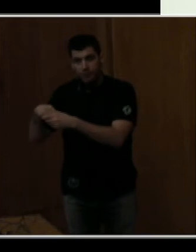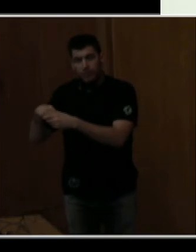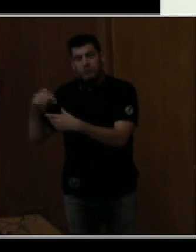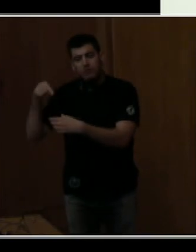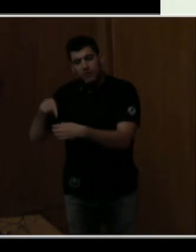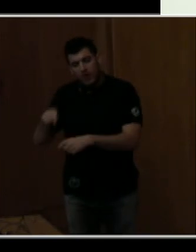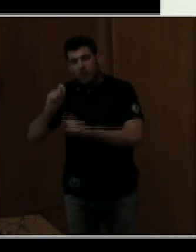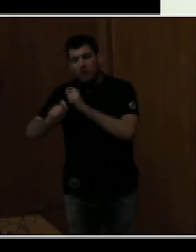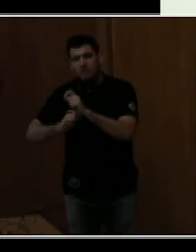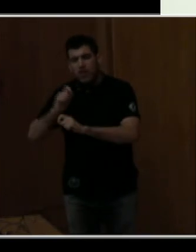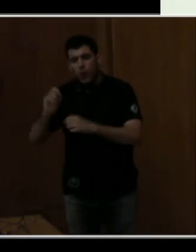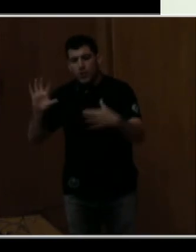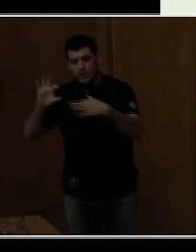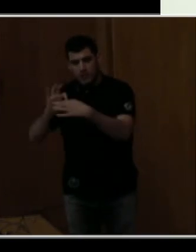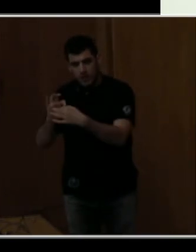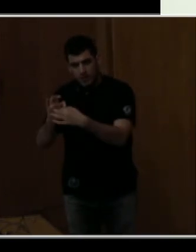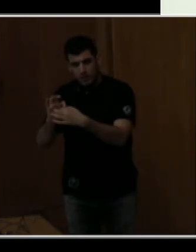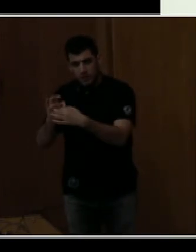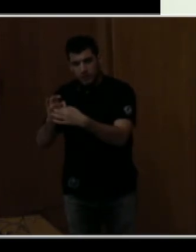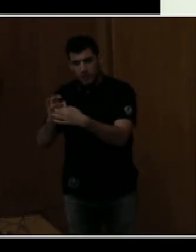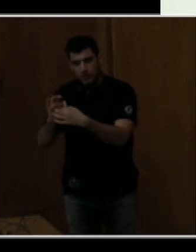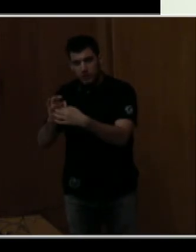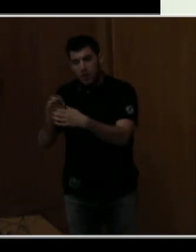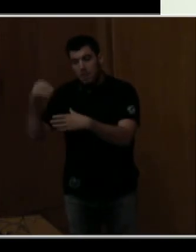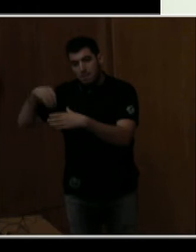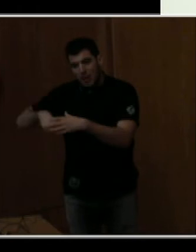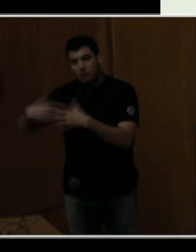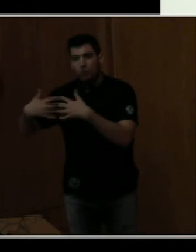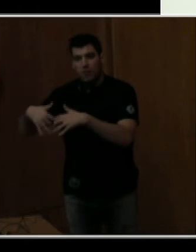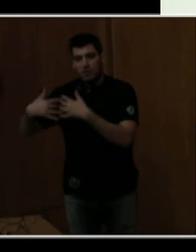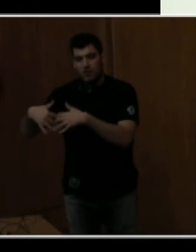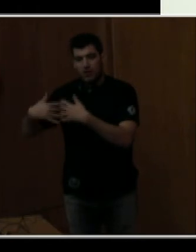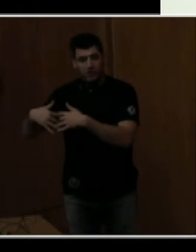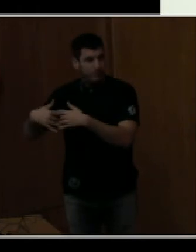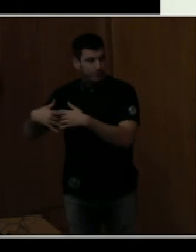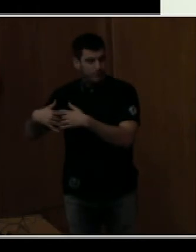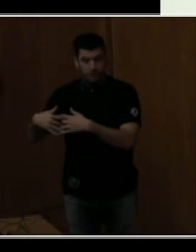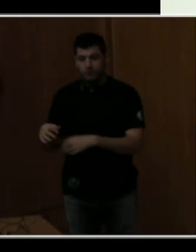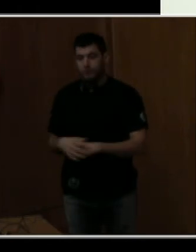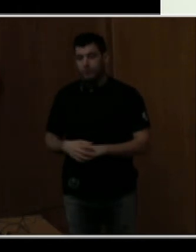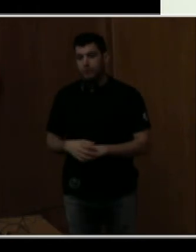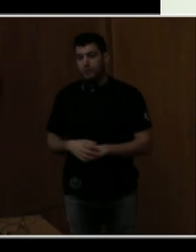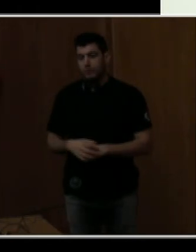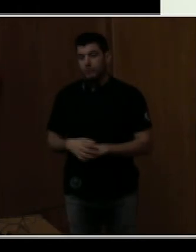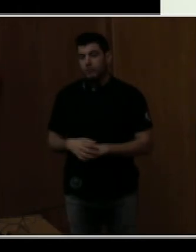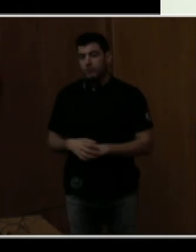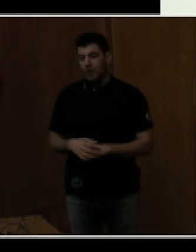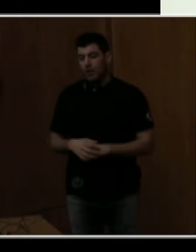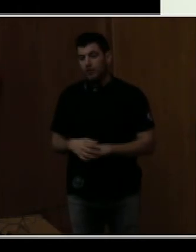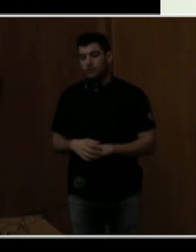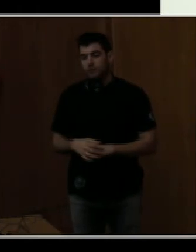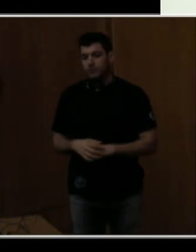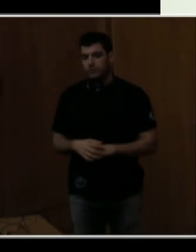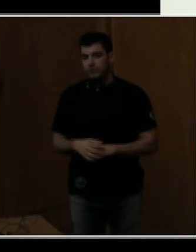συνδέσεις μέσα και εντός των επεξεργαστών. Όσο πιο πολύ αντικαθιστούμε με αξιόπιστες